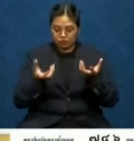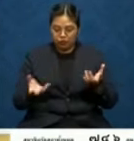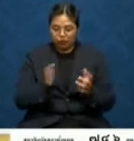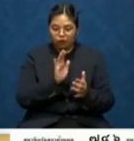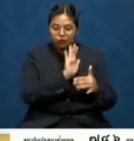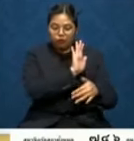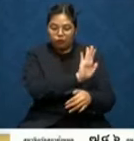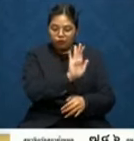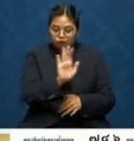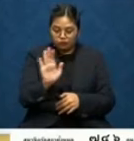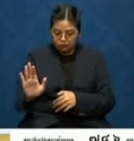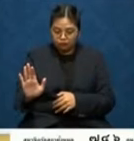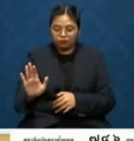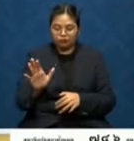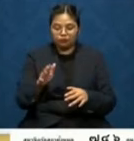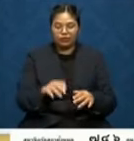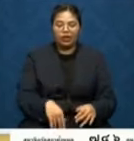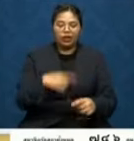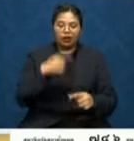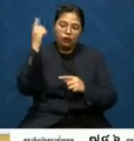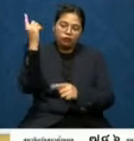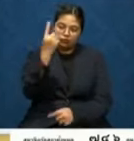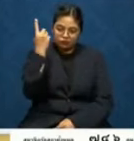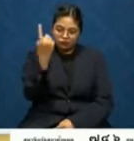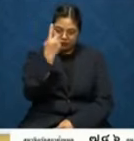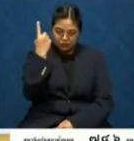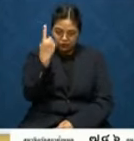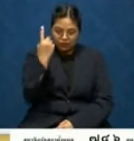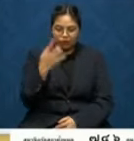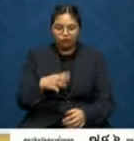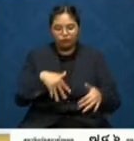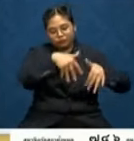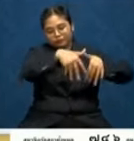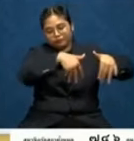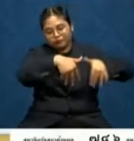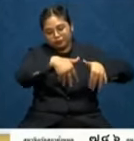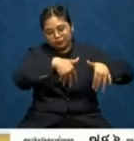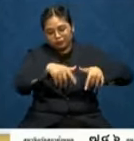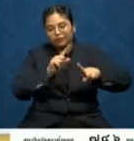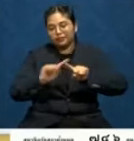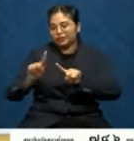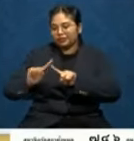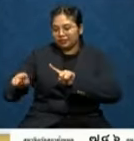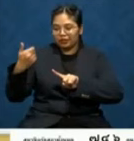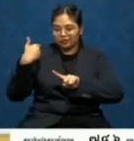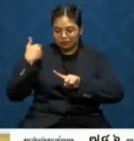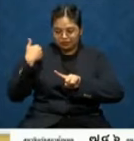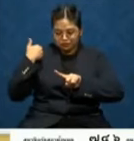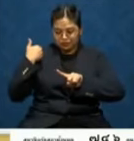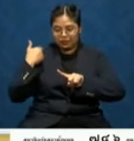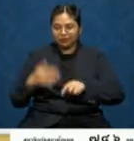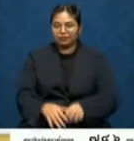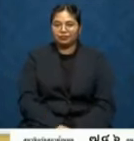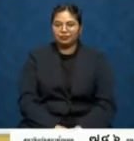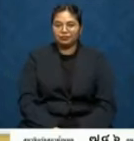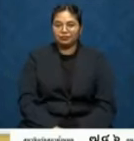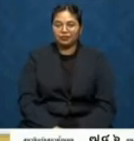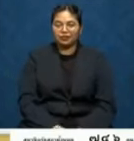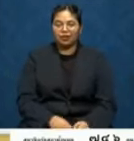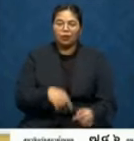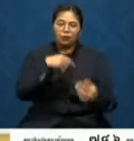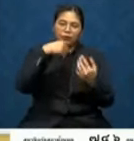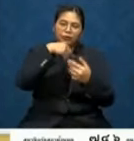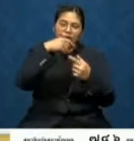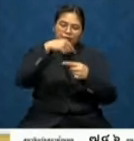ไปสู่การท่องเที่ยวเชิงสร้างสรรค์ซึ่งการท่องเที่ยวเชิงสร้างสรรค์ในแต่ละชุมชนนี้เองเป็นการท่องเที่